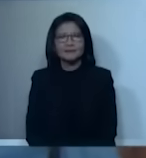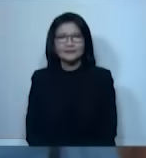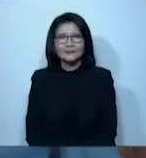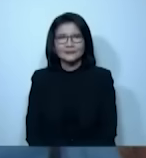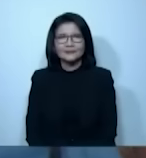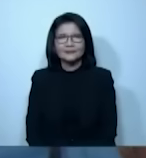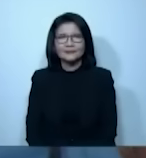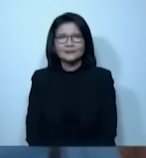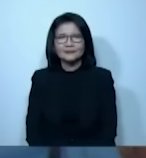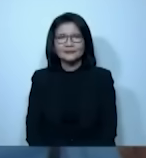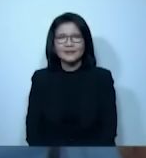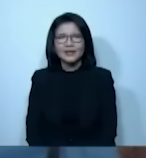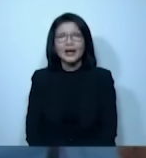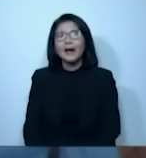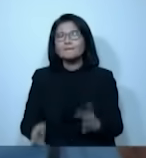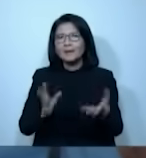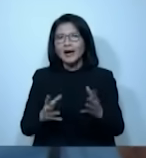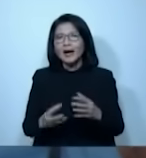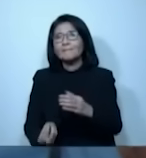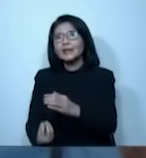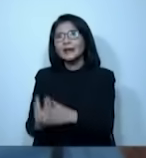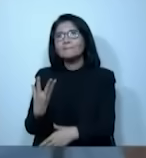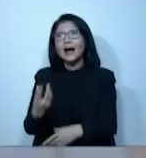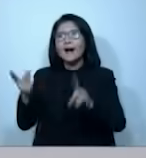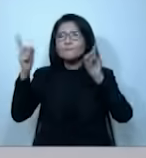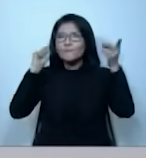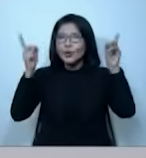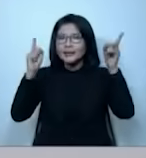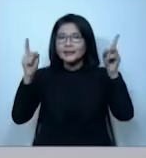eh suatu perkembangan politik